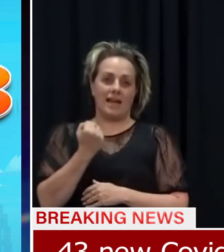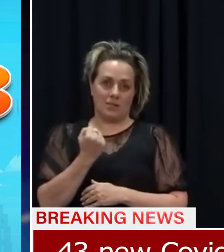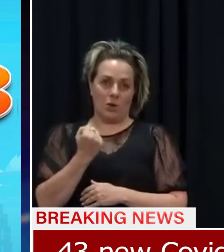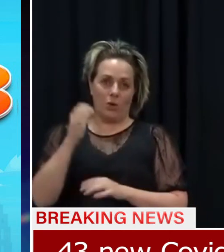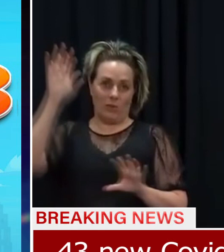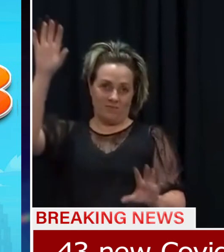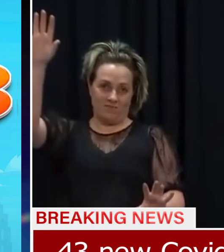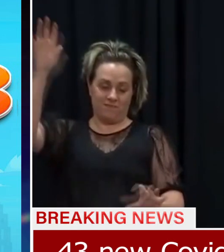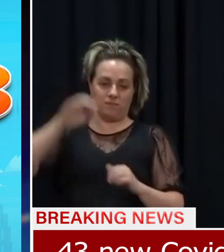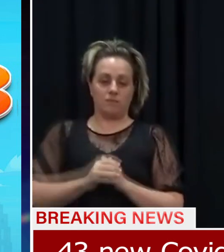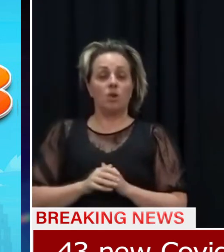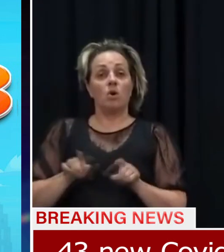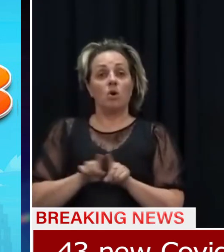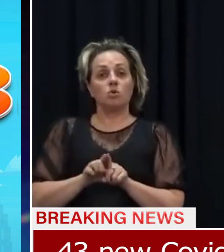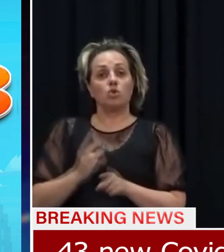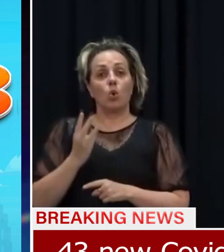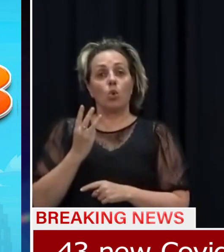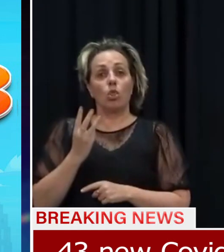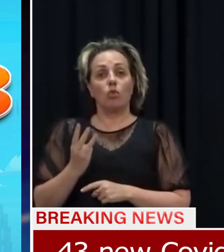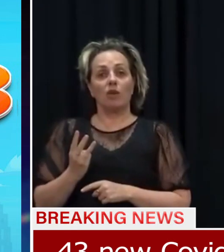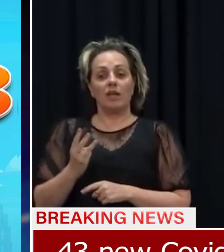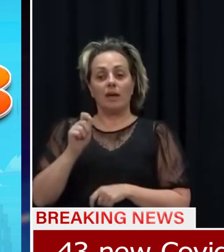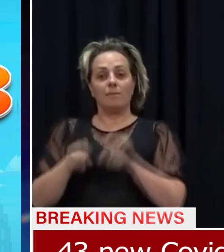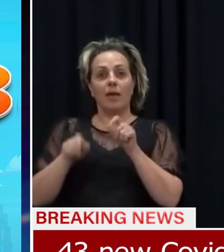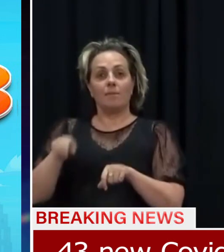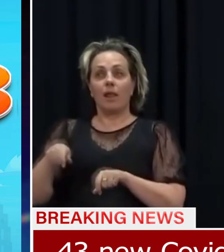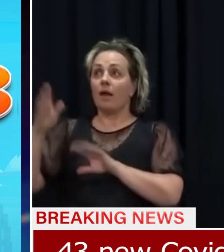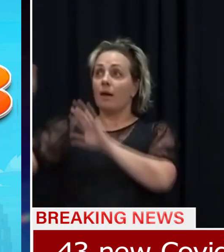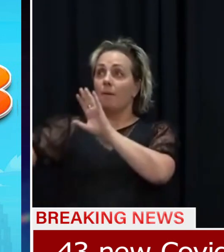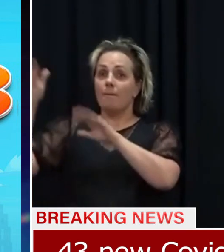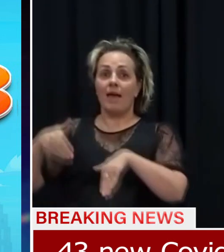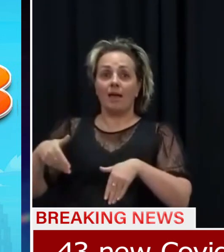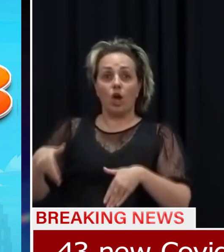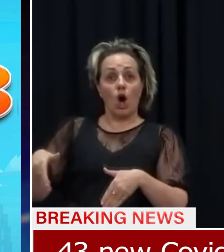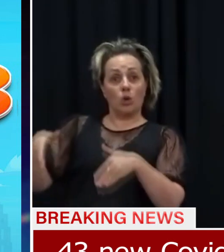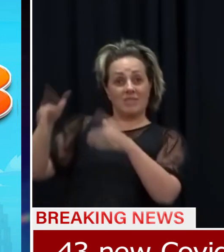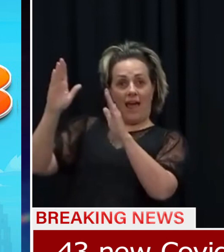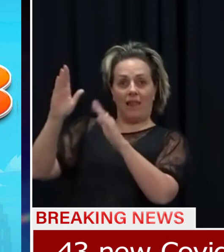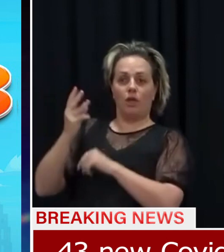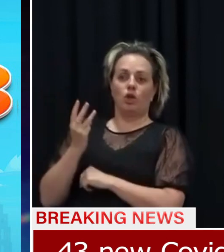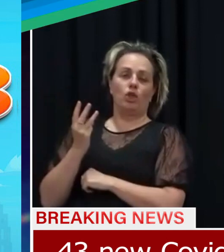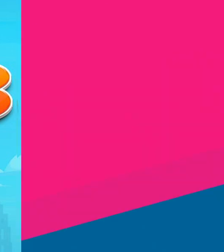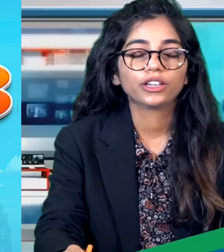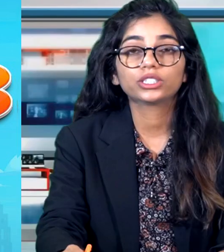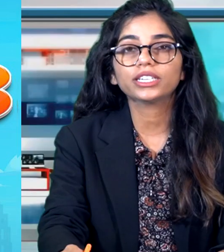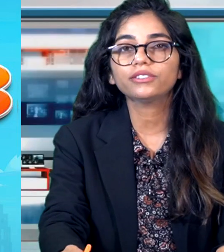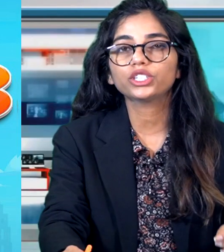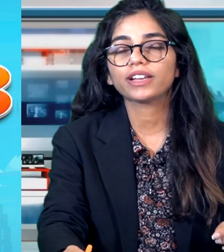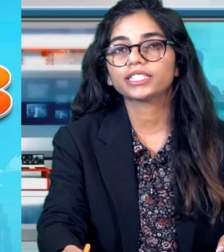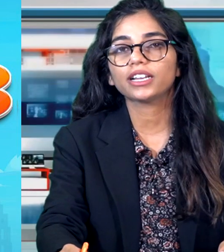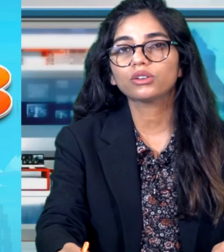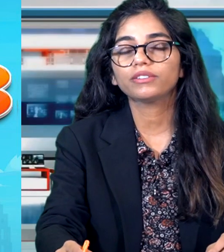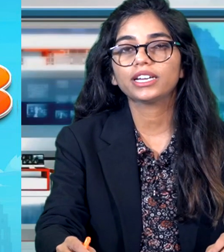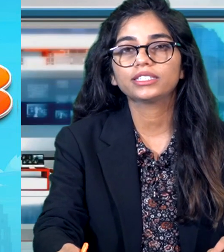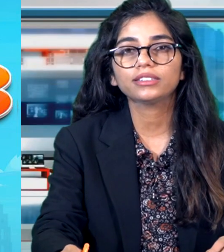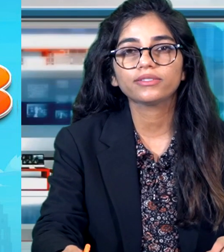हॉस्पिटल 1 केस वायकाटो हस्पताल 1 केस पामस्ट नॉर्थ हस्पताल है। न्यूजीलैंड